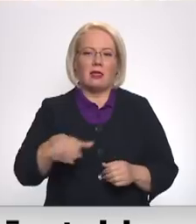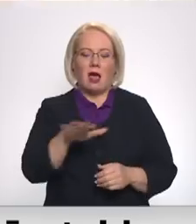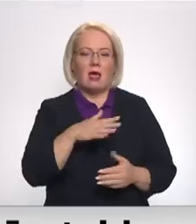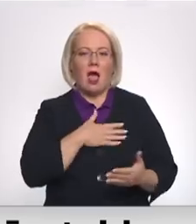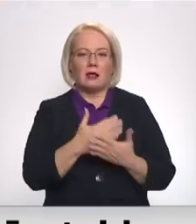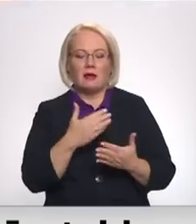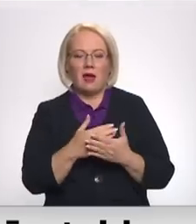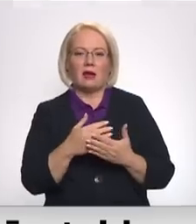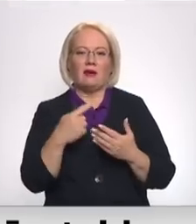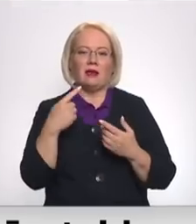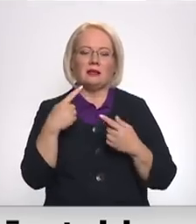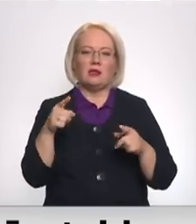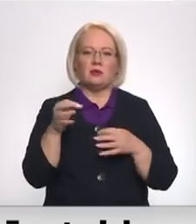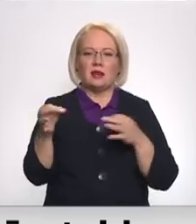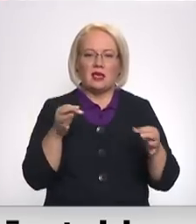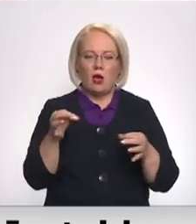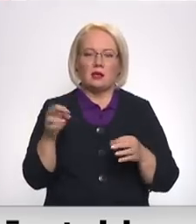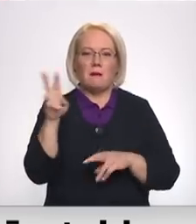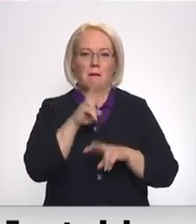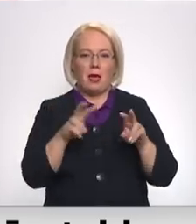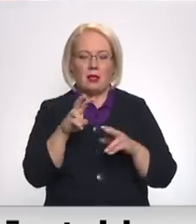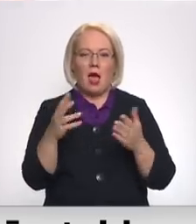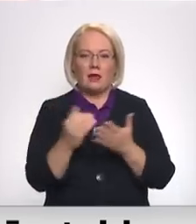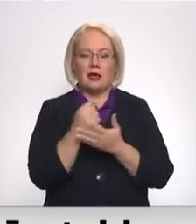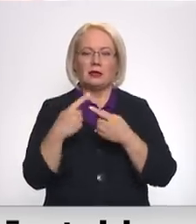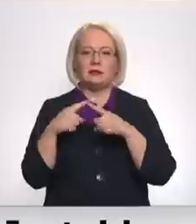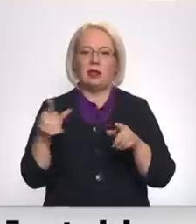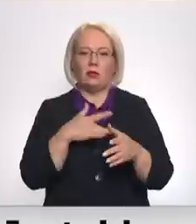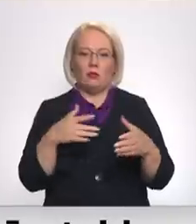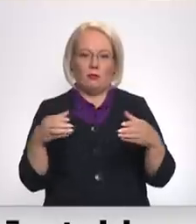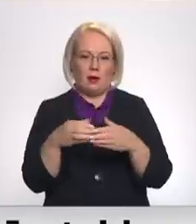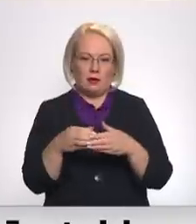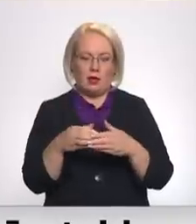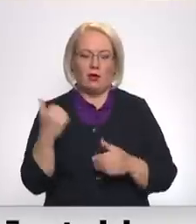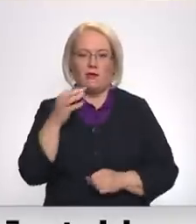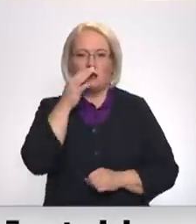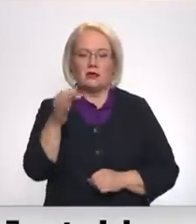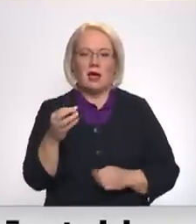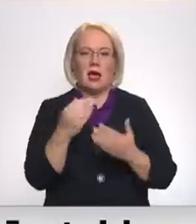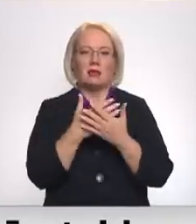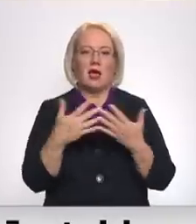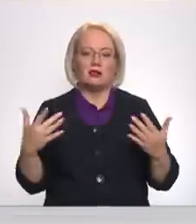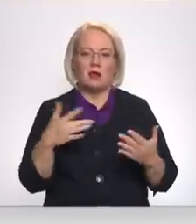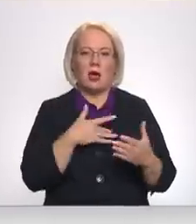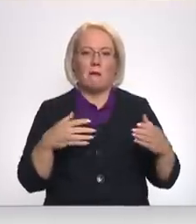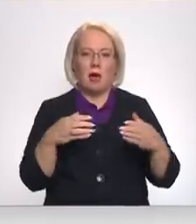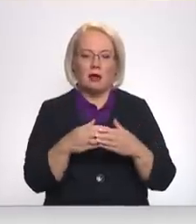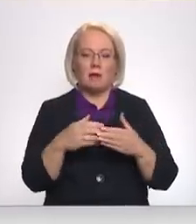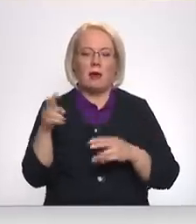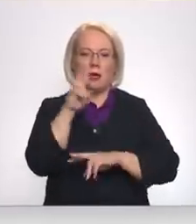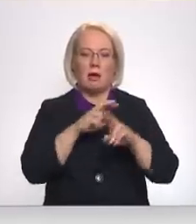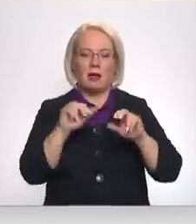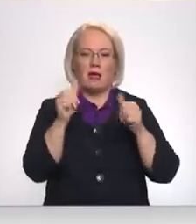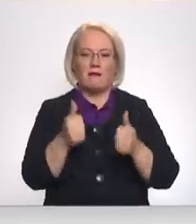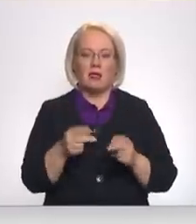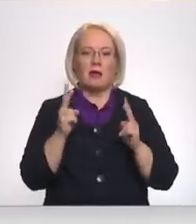vai citos reģionos meklēja un atrada alternatīvu. Dažādām partijām ir jāmeklē veidi, kā uzrunāt arī krieviski